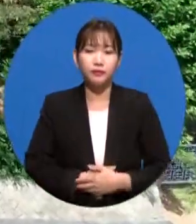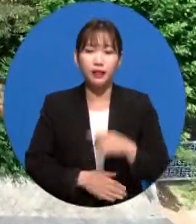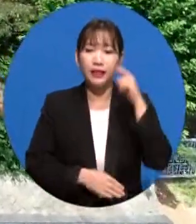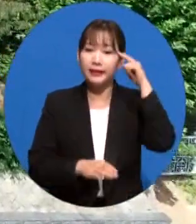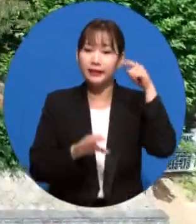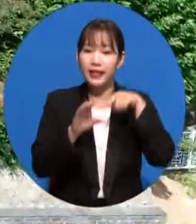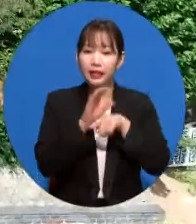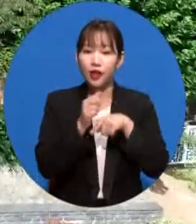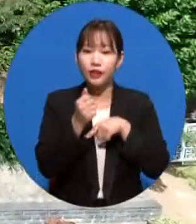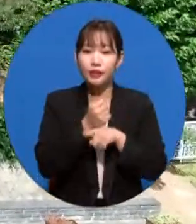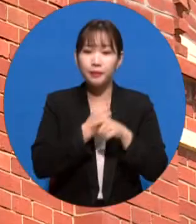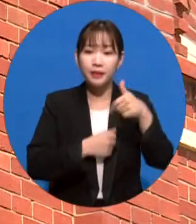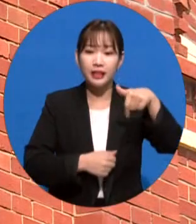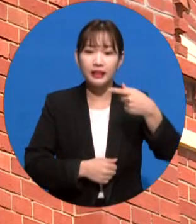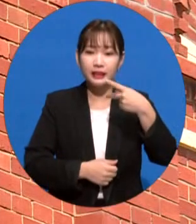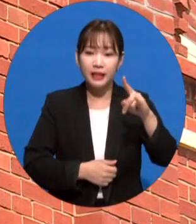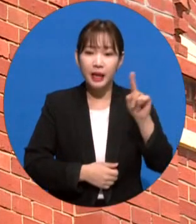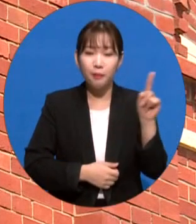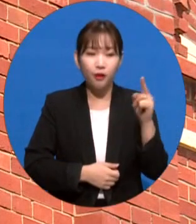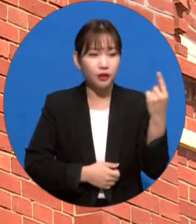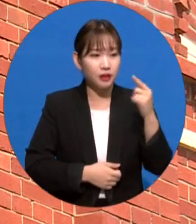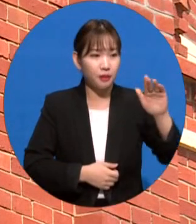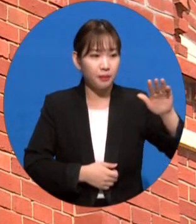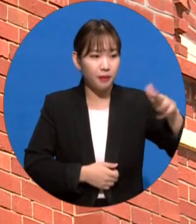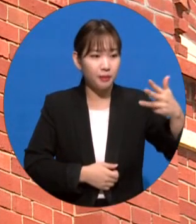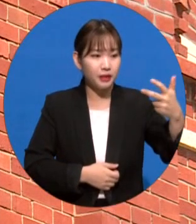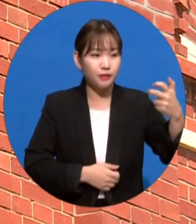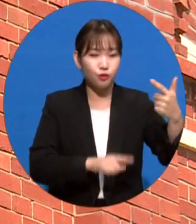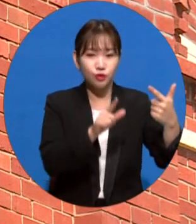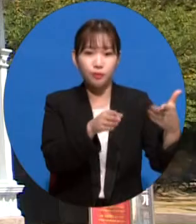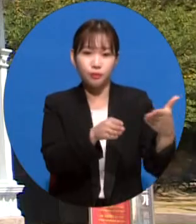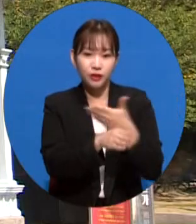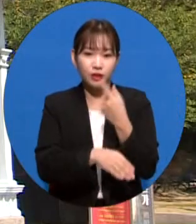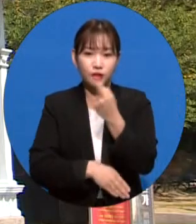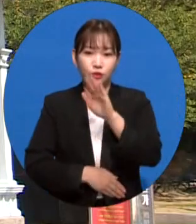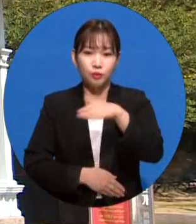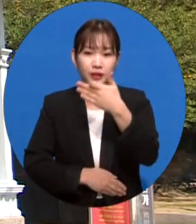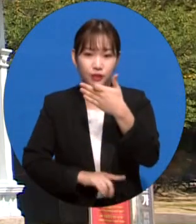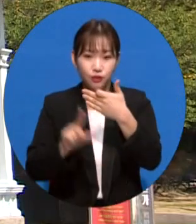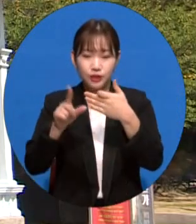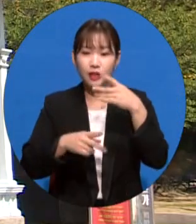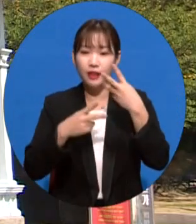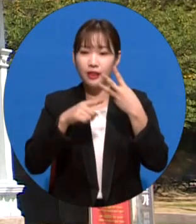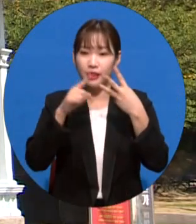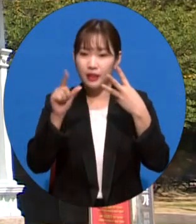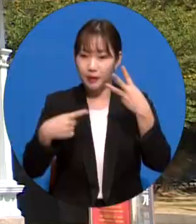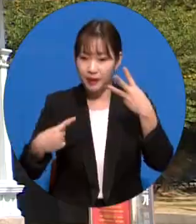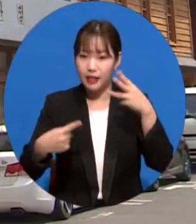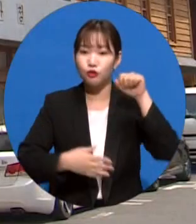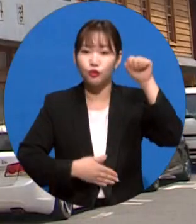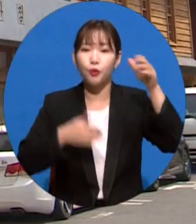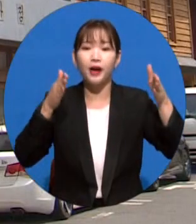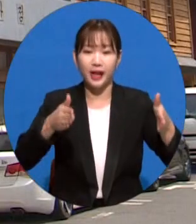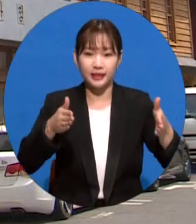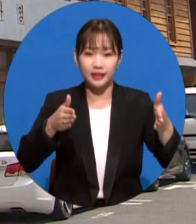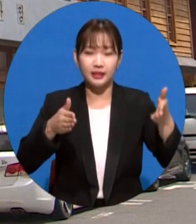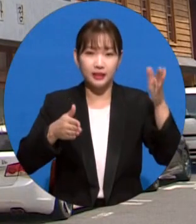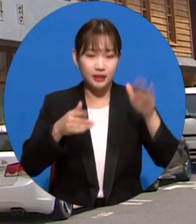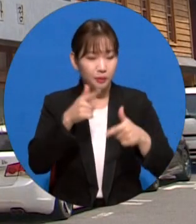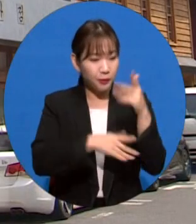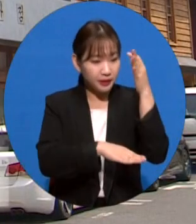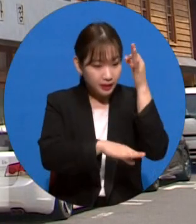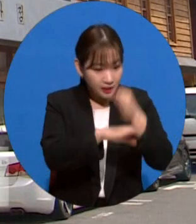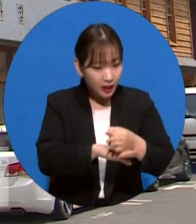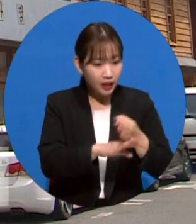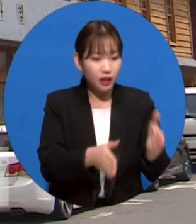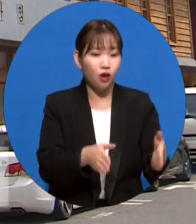의미로 근대는 1876년 개항부터 1919년 3.1운동까지의 시기. 하지만 목포시가